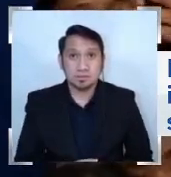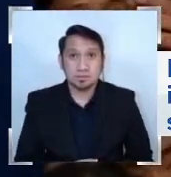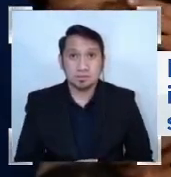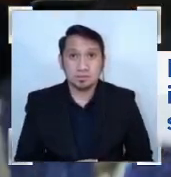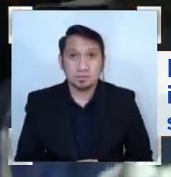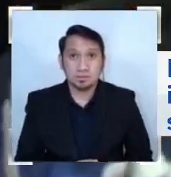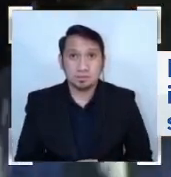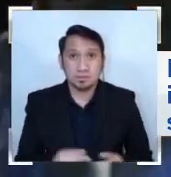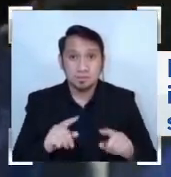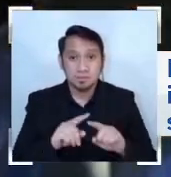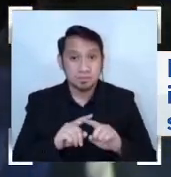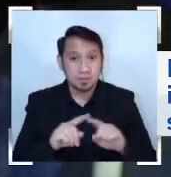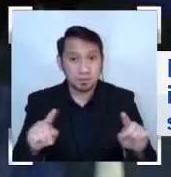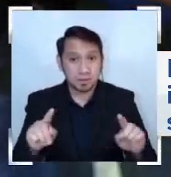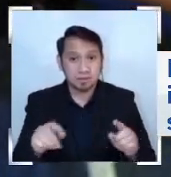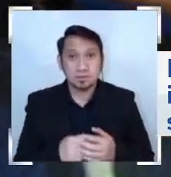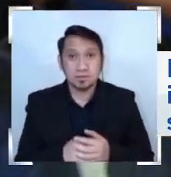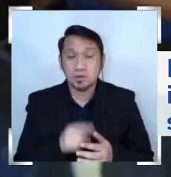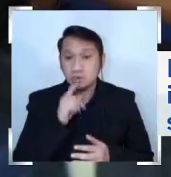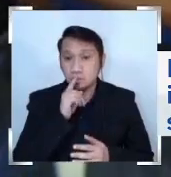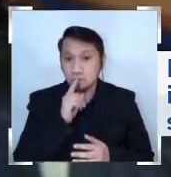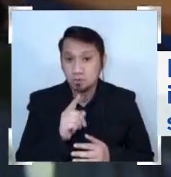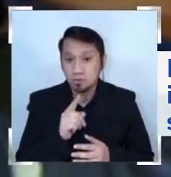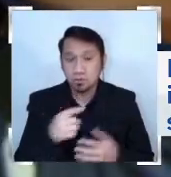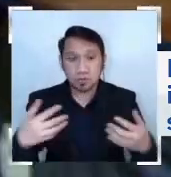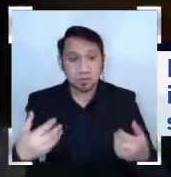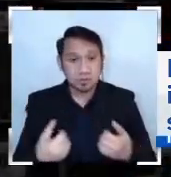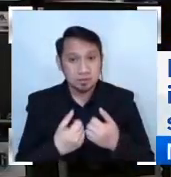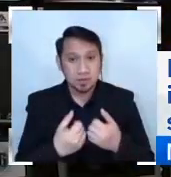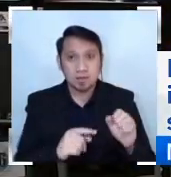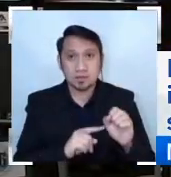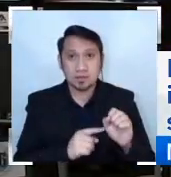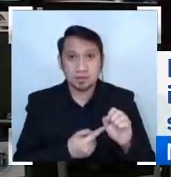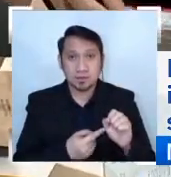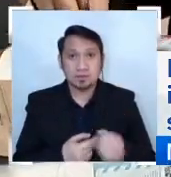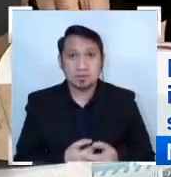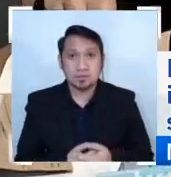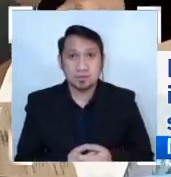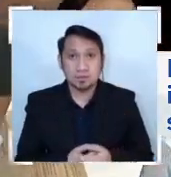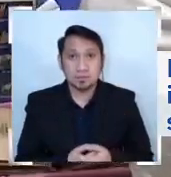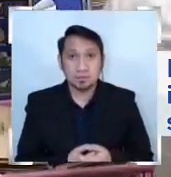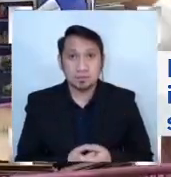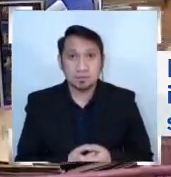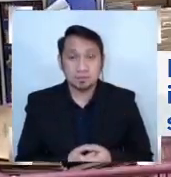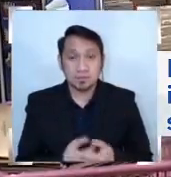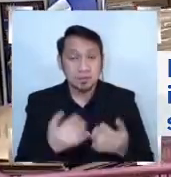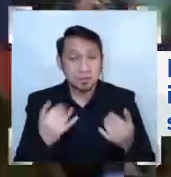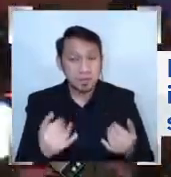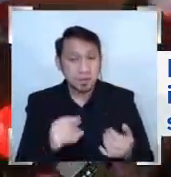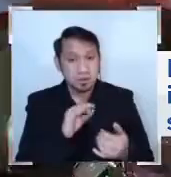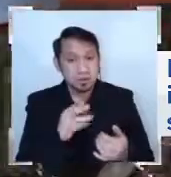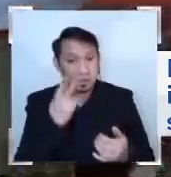Pero ang tunay na laban ay nagsimula pa lang. Kung pagbabatayan ang partial at unofficial tally sa